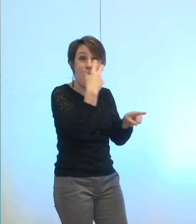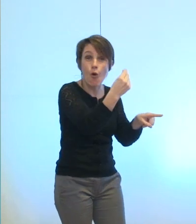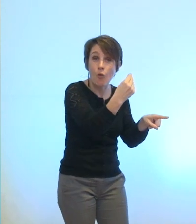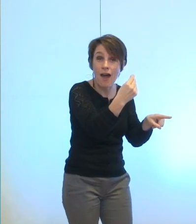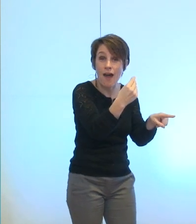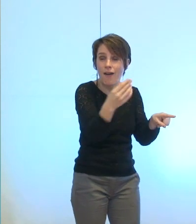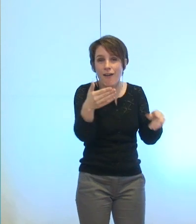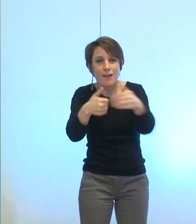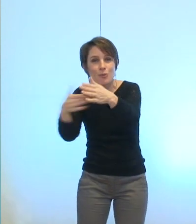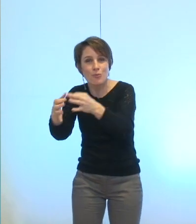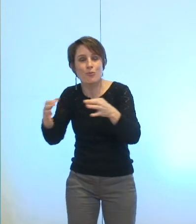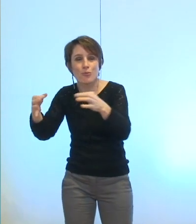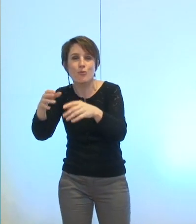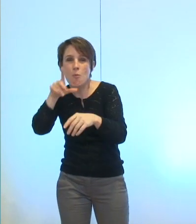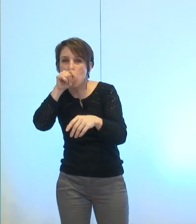nous